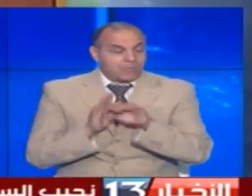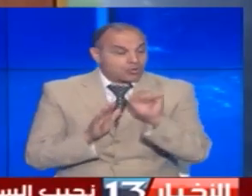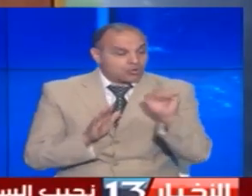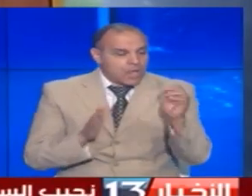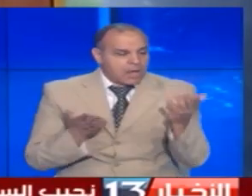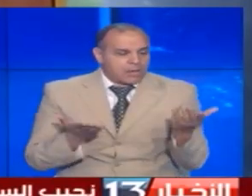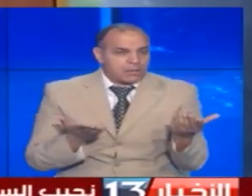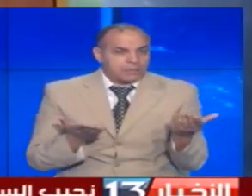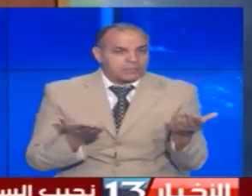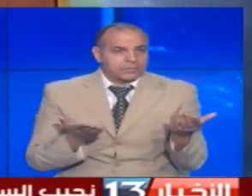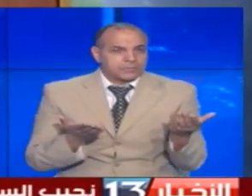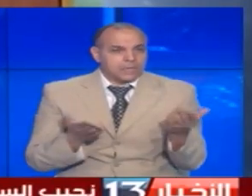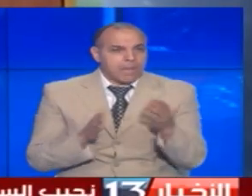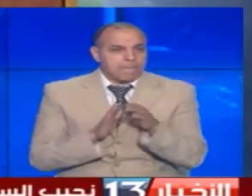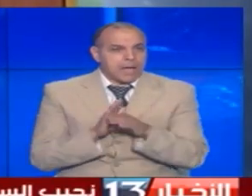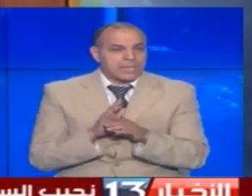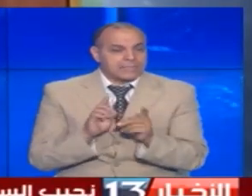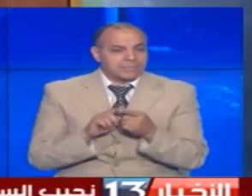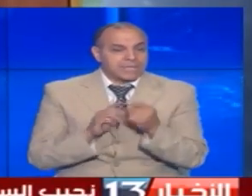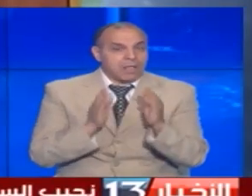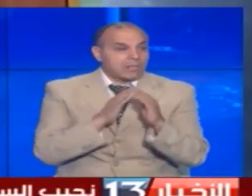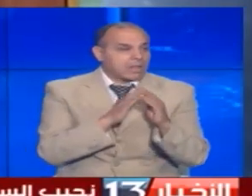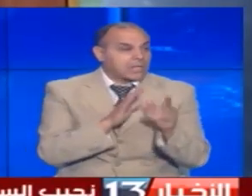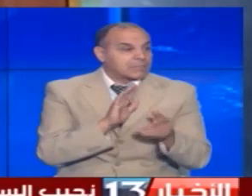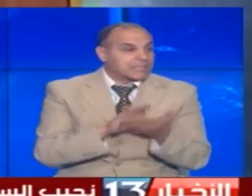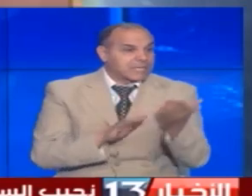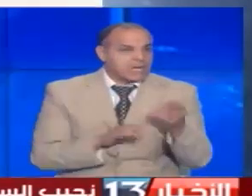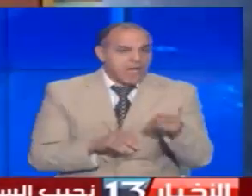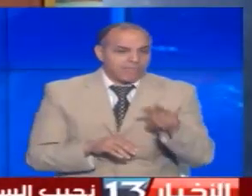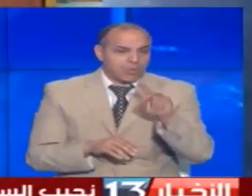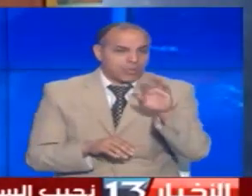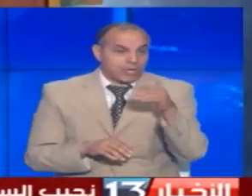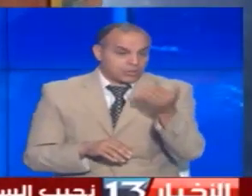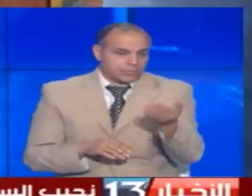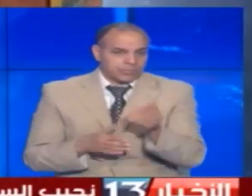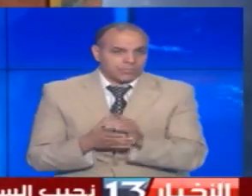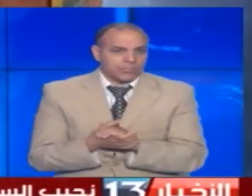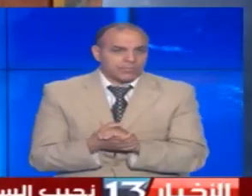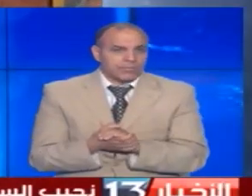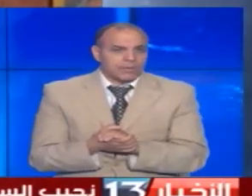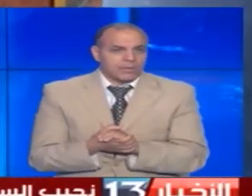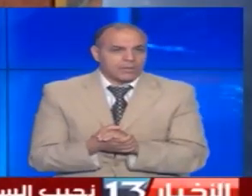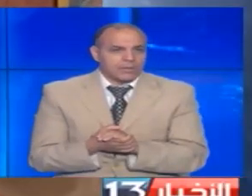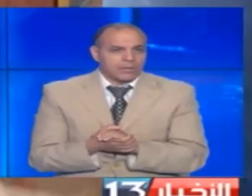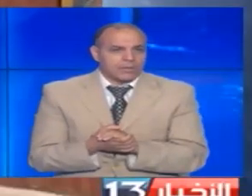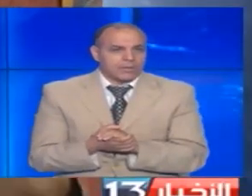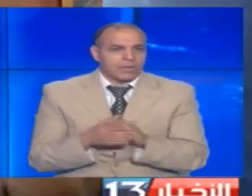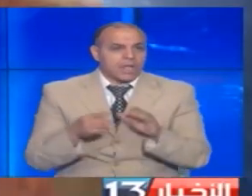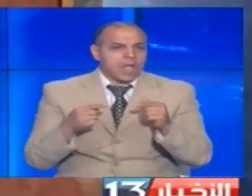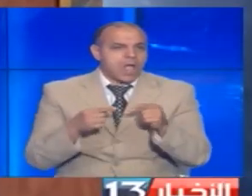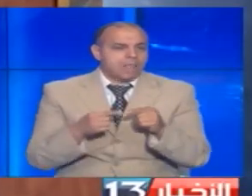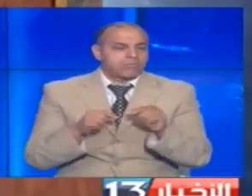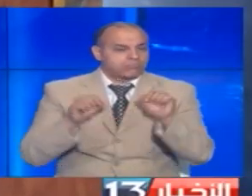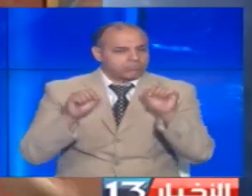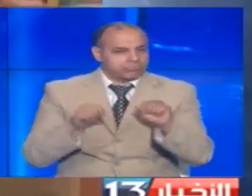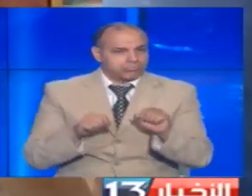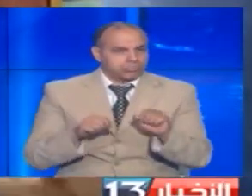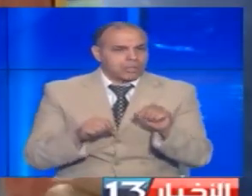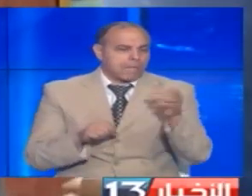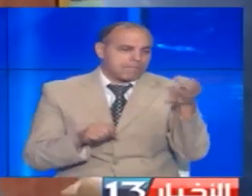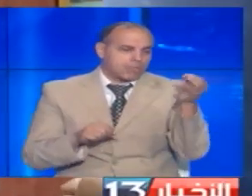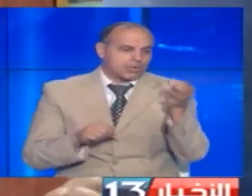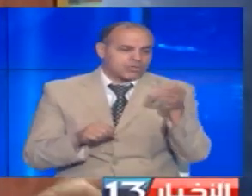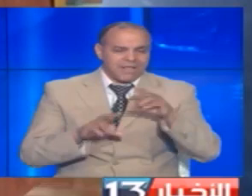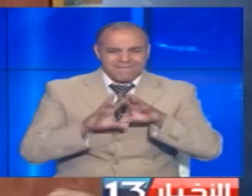معنا عندنا برنامج خصوصا السكن الاجتماعي ان تلقى يجابه ويمكن اه بالنسبه من